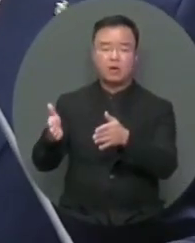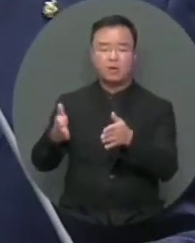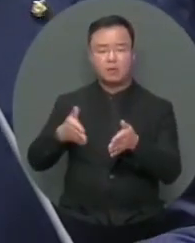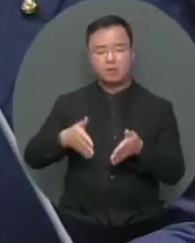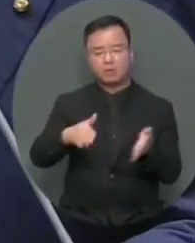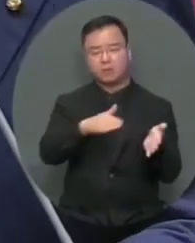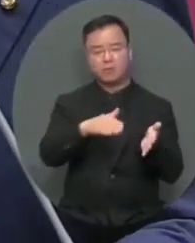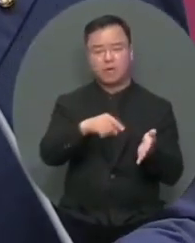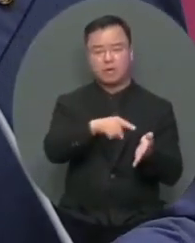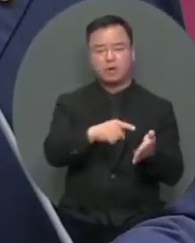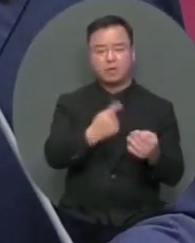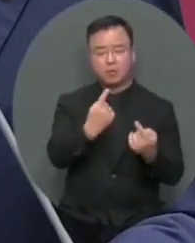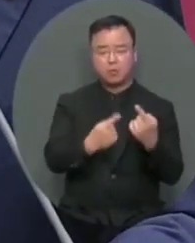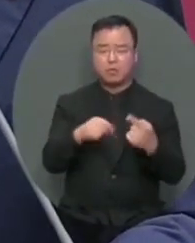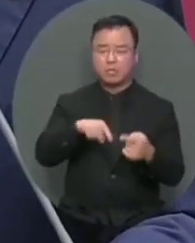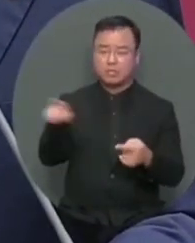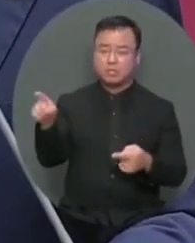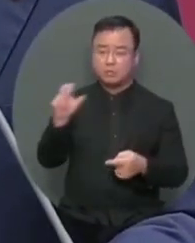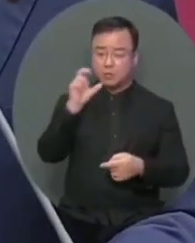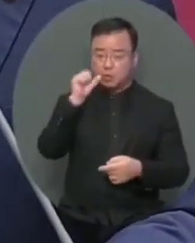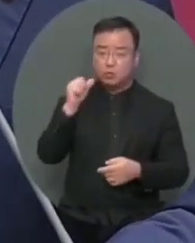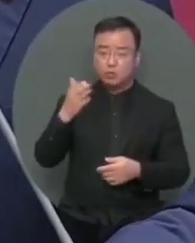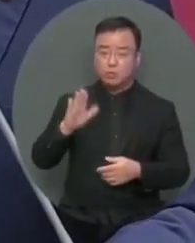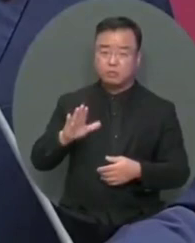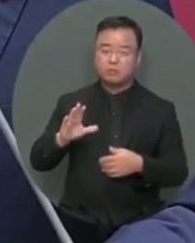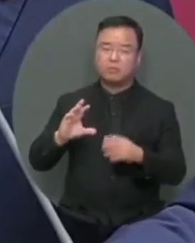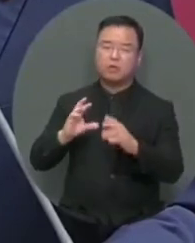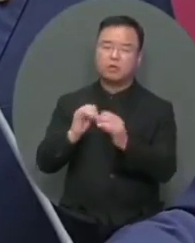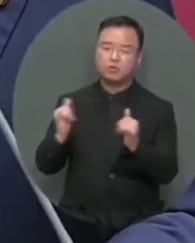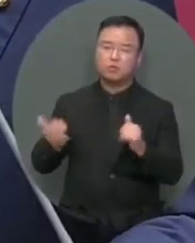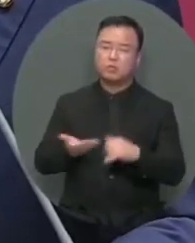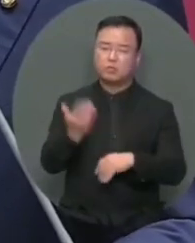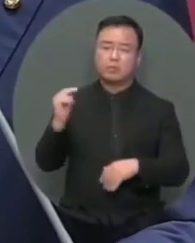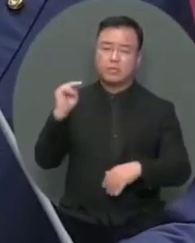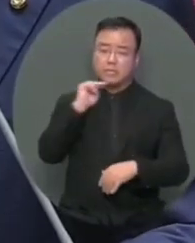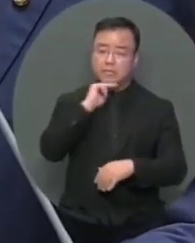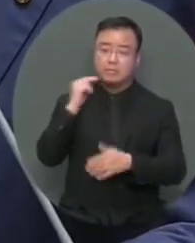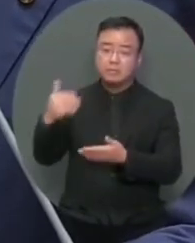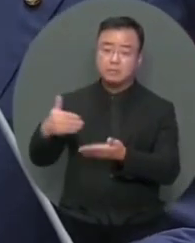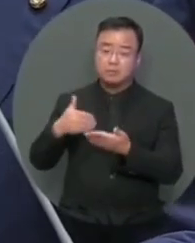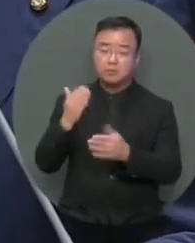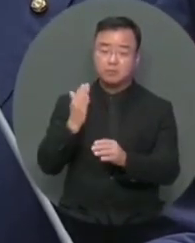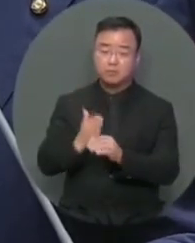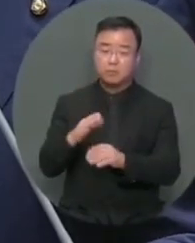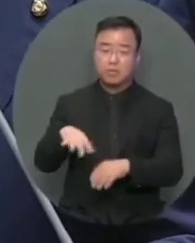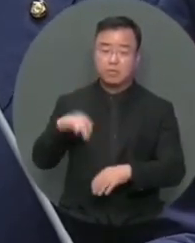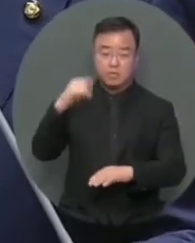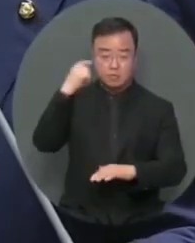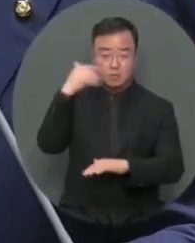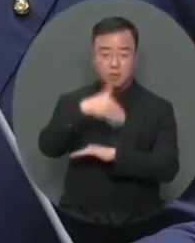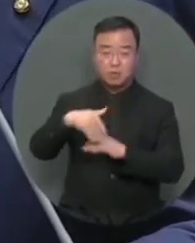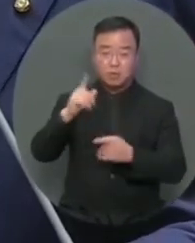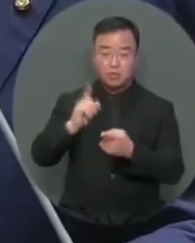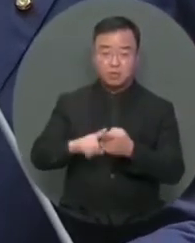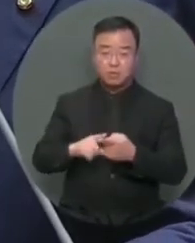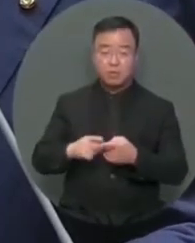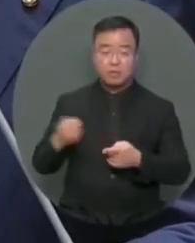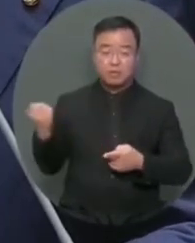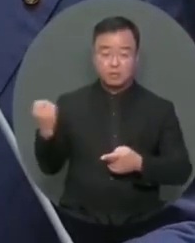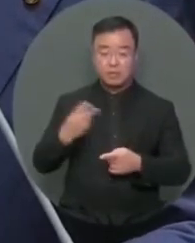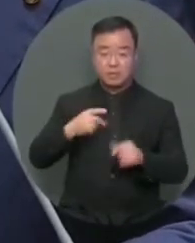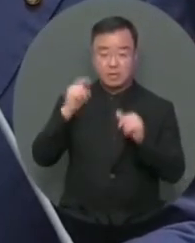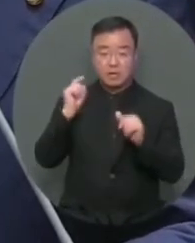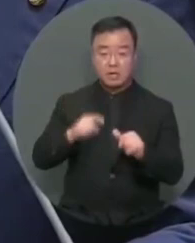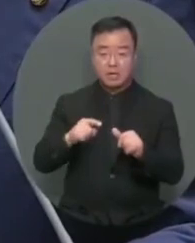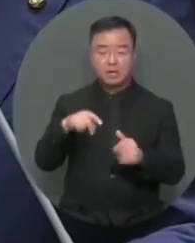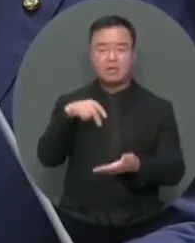대통령 일가 땅이 거기 있기 때문에 우리가 국민들께서 의혹을 제기하고 오해를 하기 때문에 당초 양산면으로 이렇게 하라고